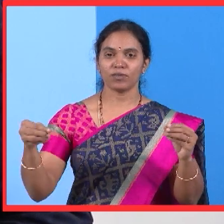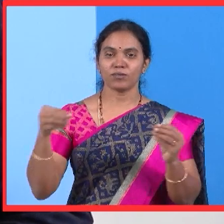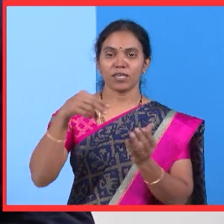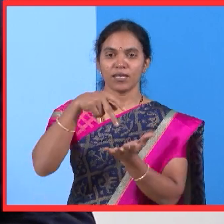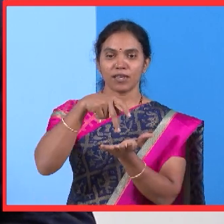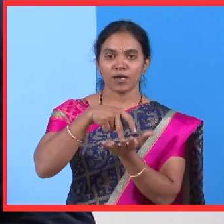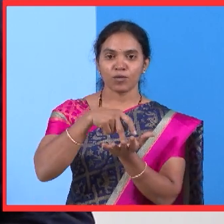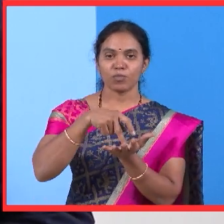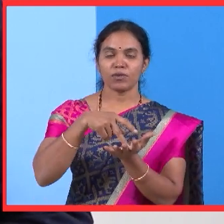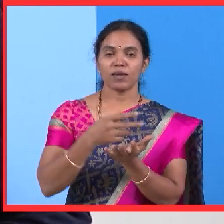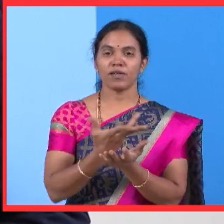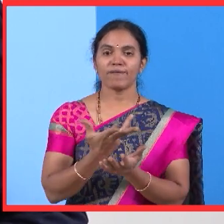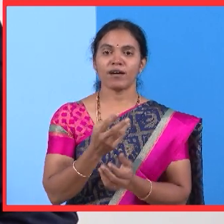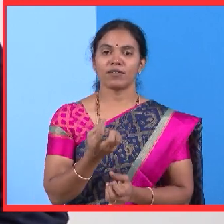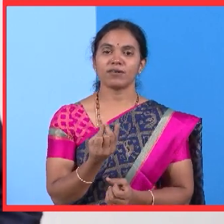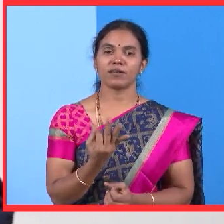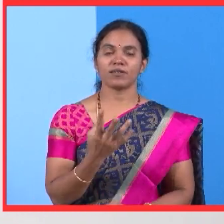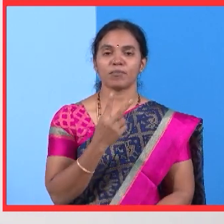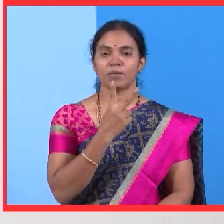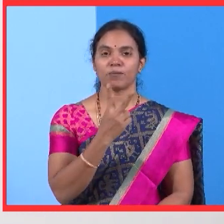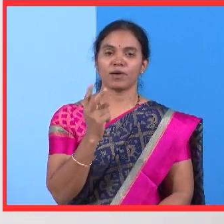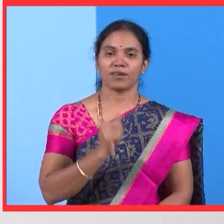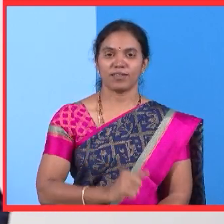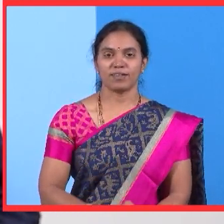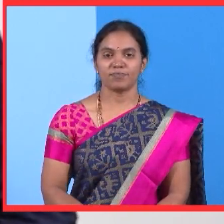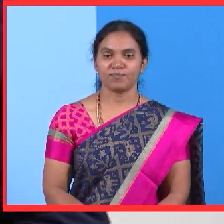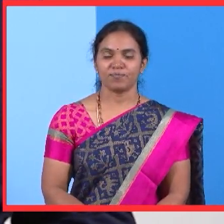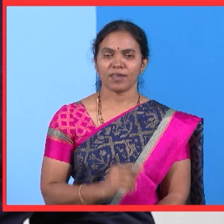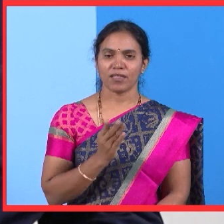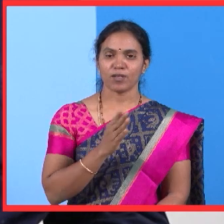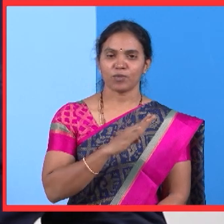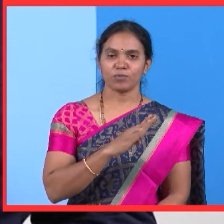நடுப்புள்ளியை எவ்வாறு கணக்கிடுவது என்பதை பற்றி பார்ப்போம். அதற்கு முன்